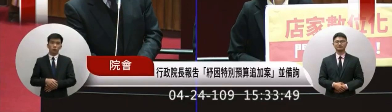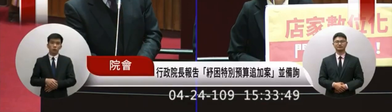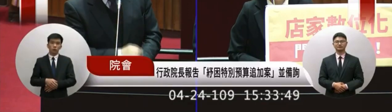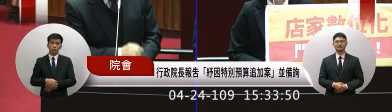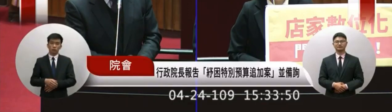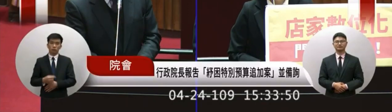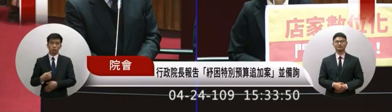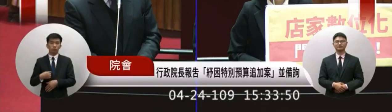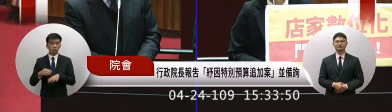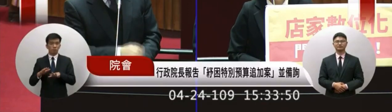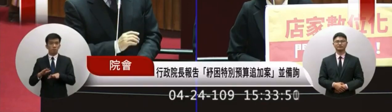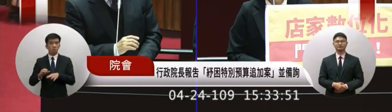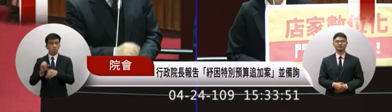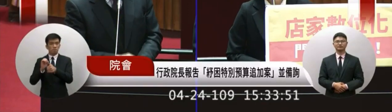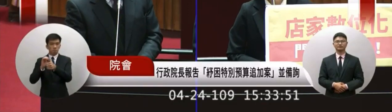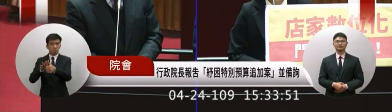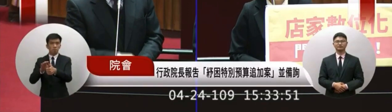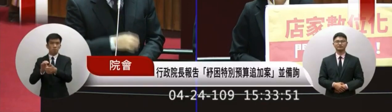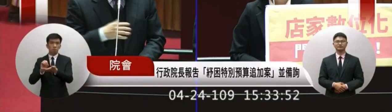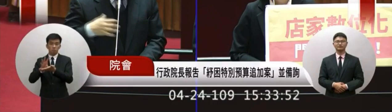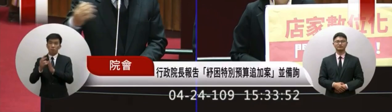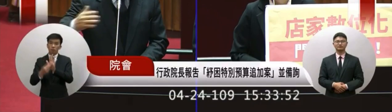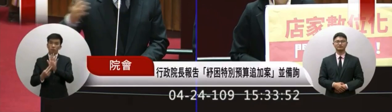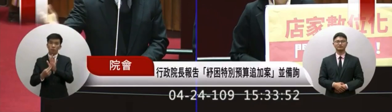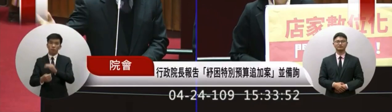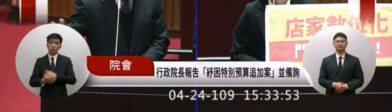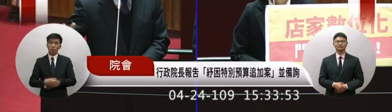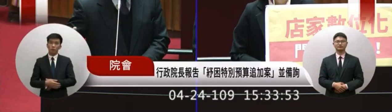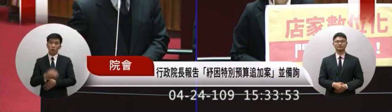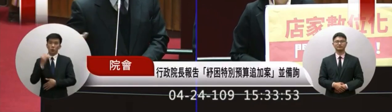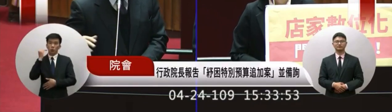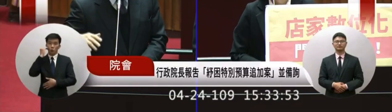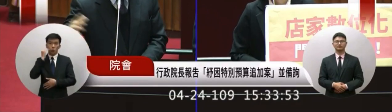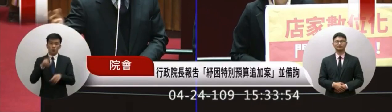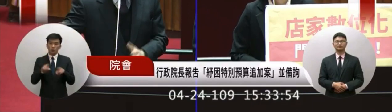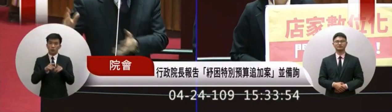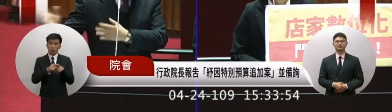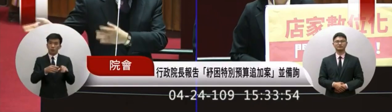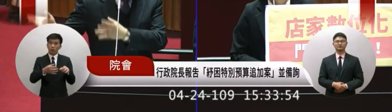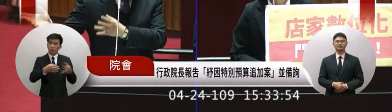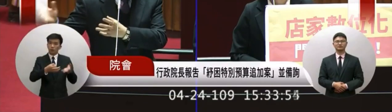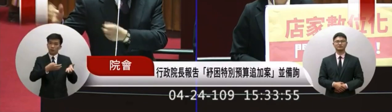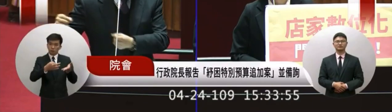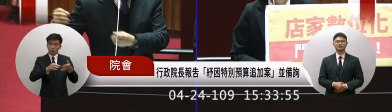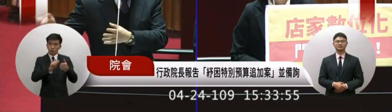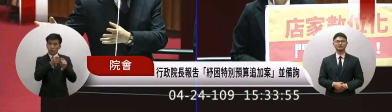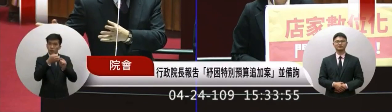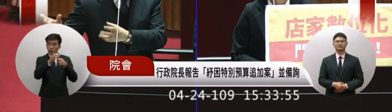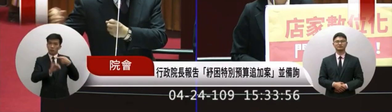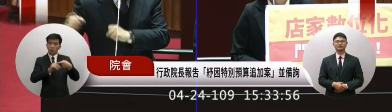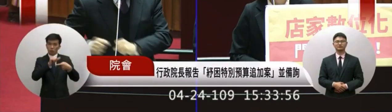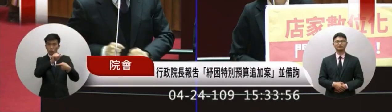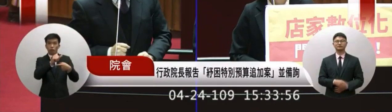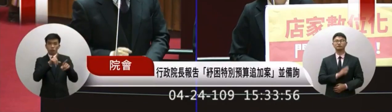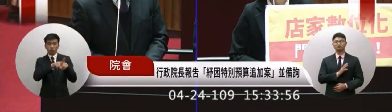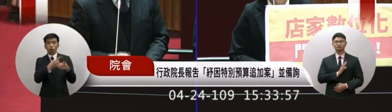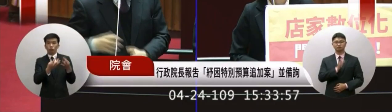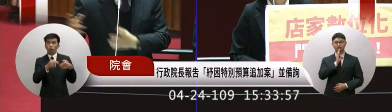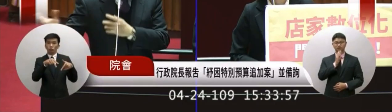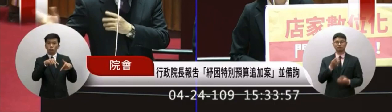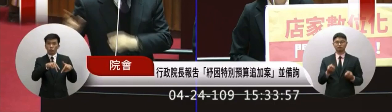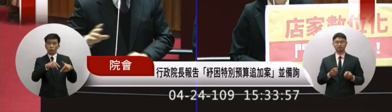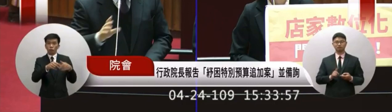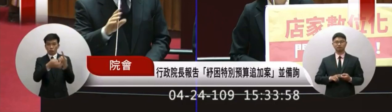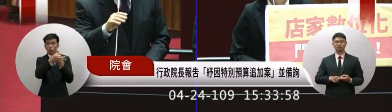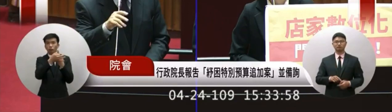基本上我们是这样子的，就是说跟委员报告，就是说一般如果5%的营业税的，他现在就可以用数位， 当然没有问题， 数位